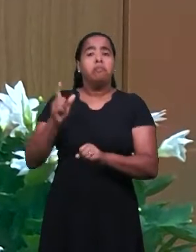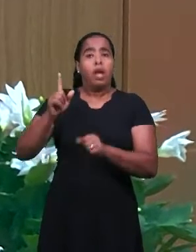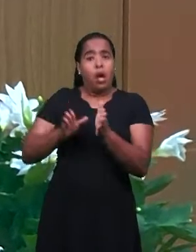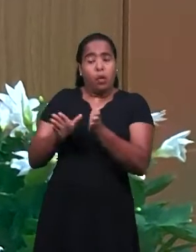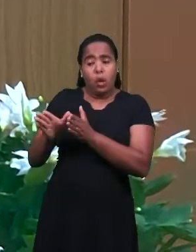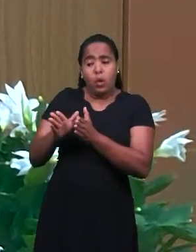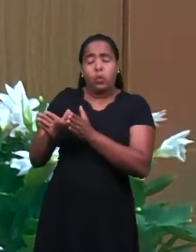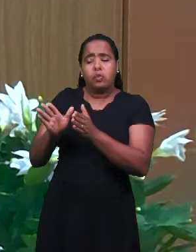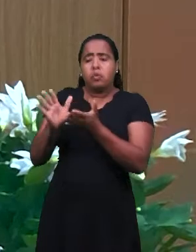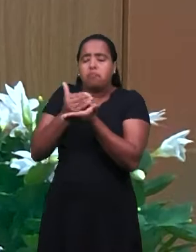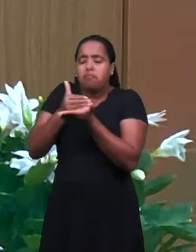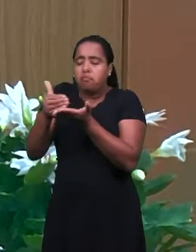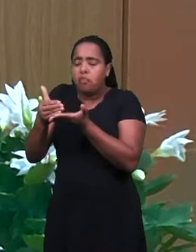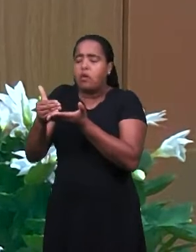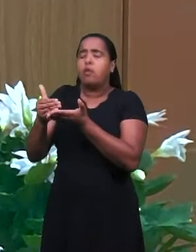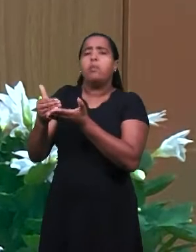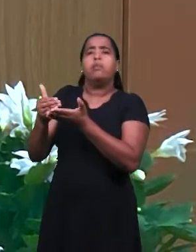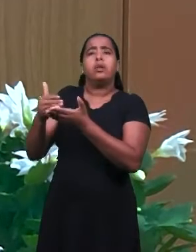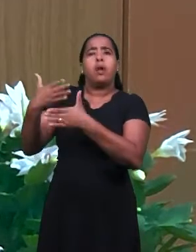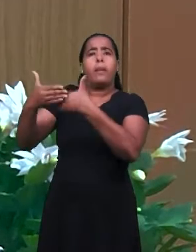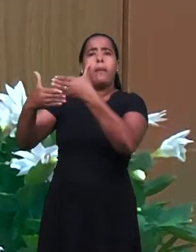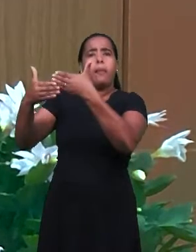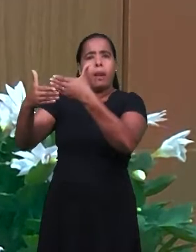начинает восстановление.